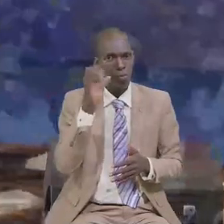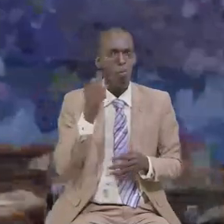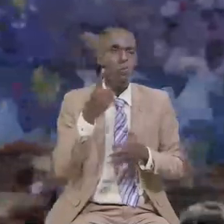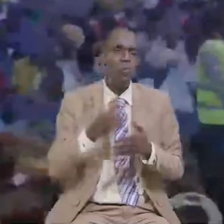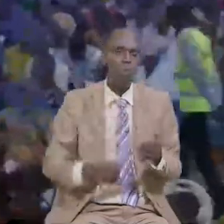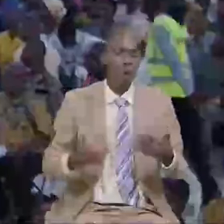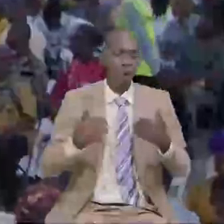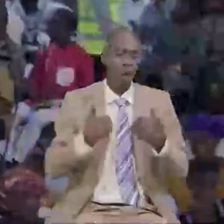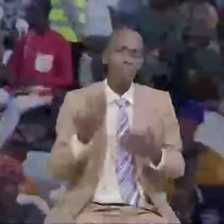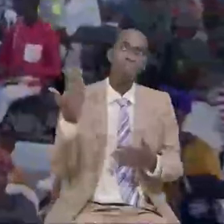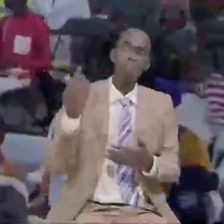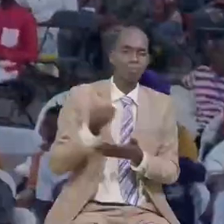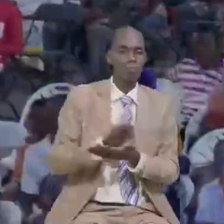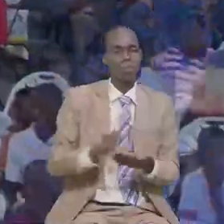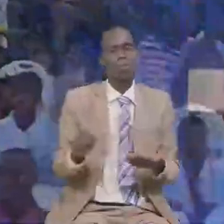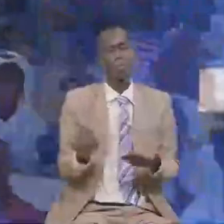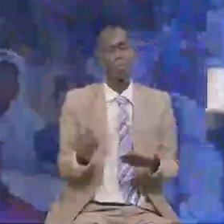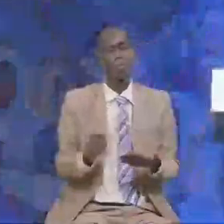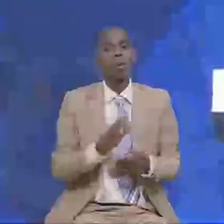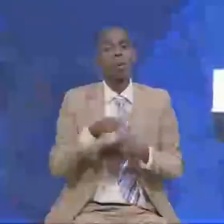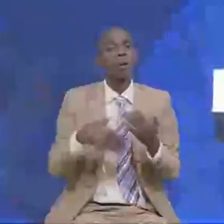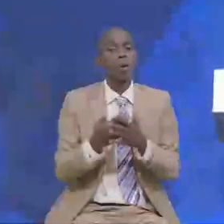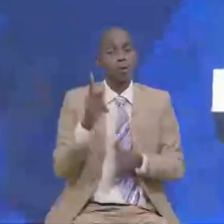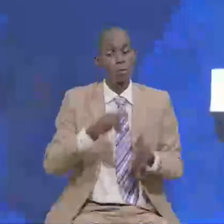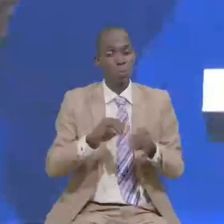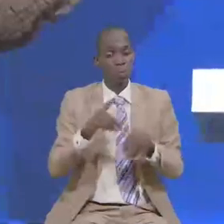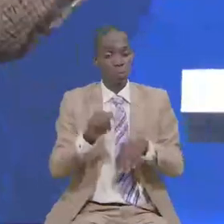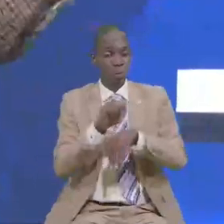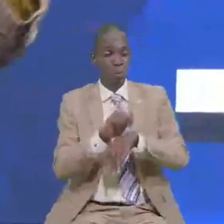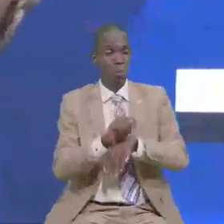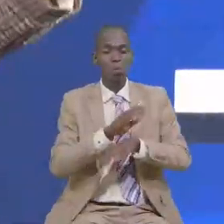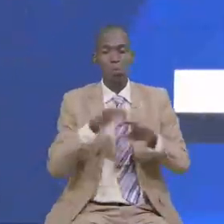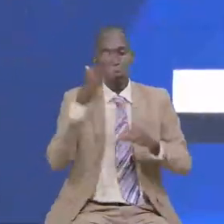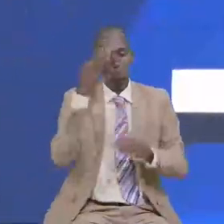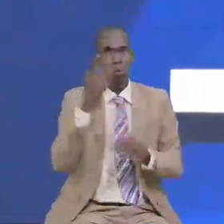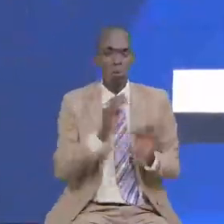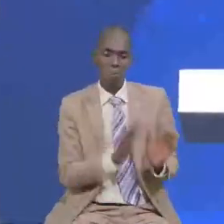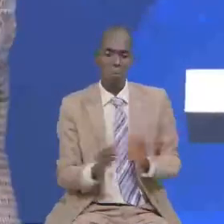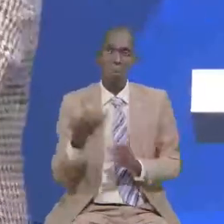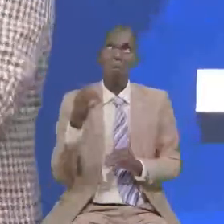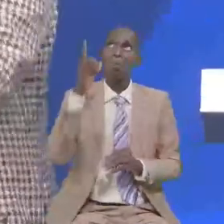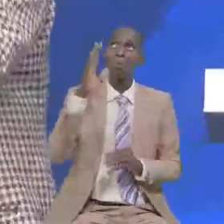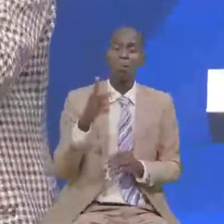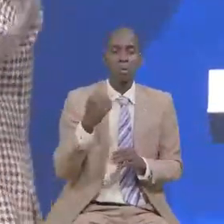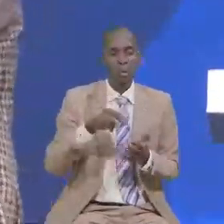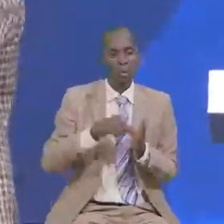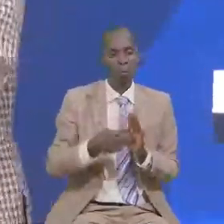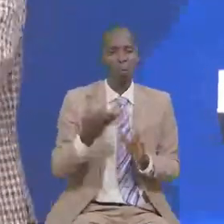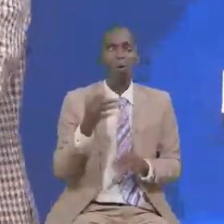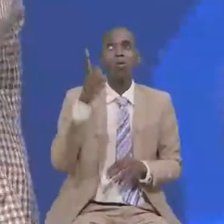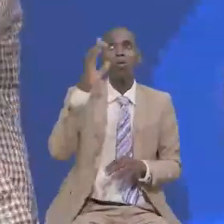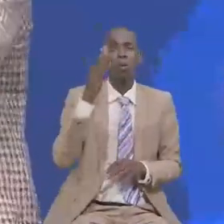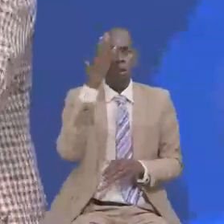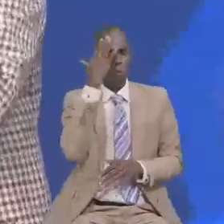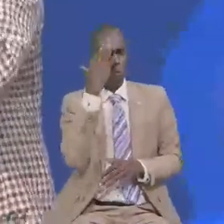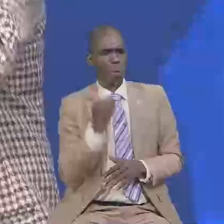Jésus connaissait ce qui était écrit. Ces gens dans le temple ne connaissaient pas ni le plan ni l'objectif